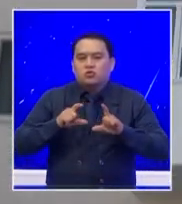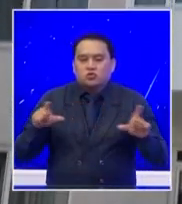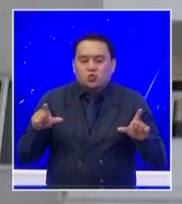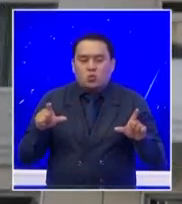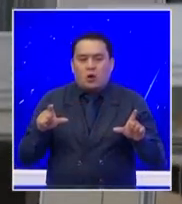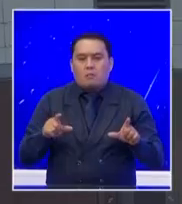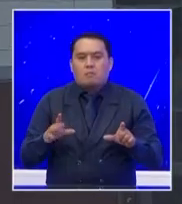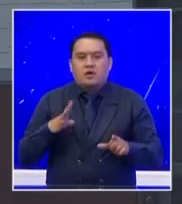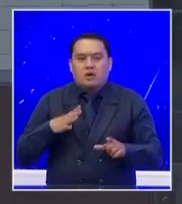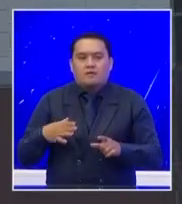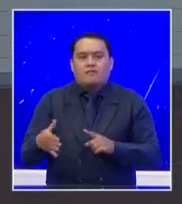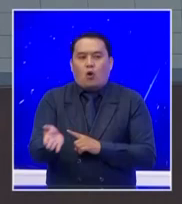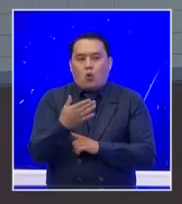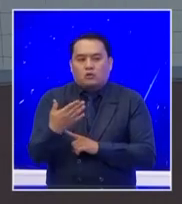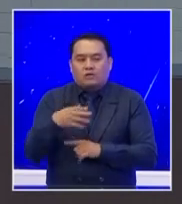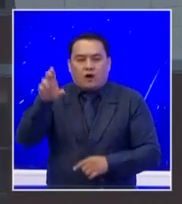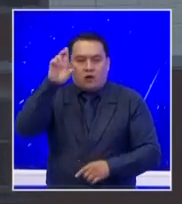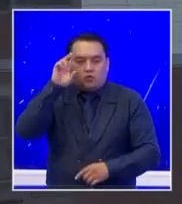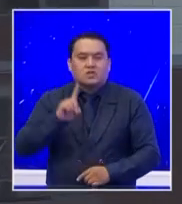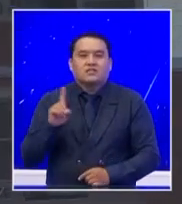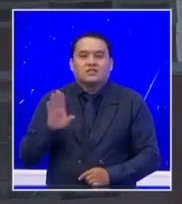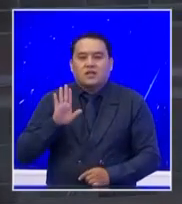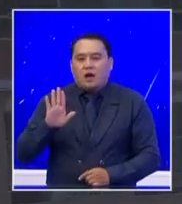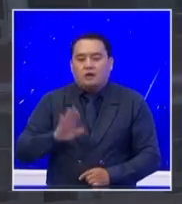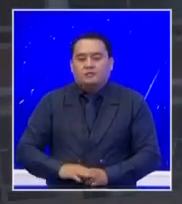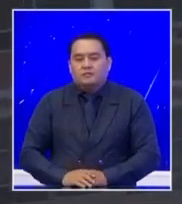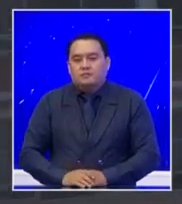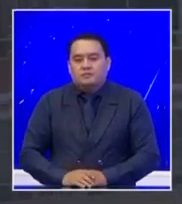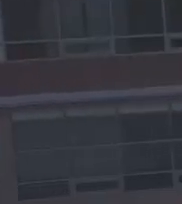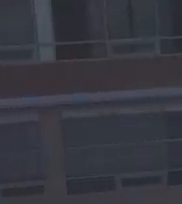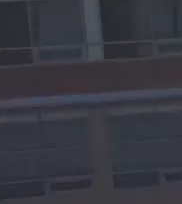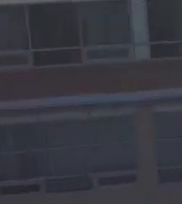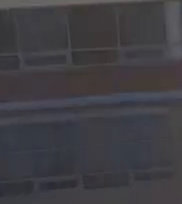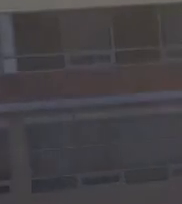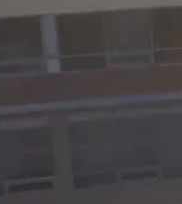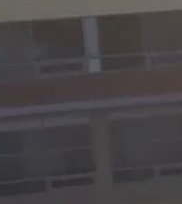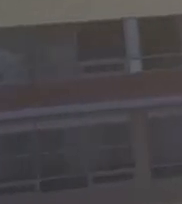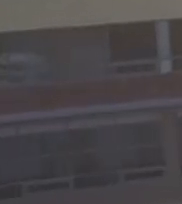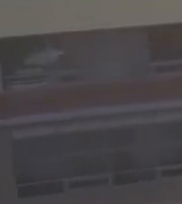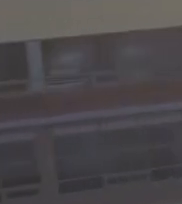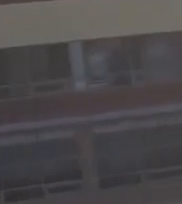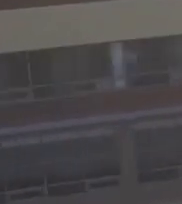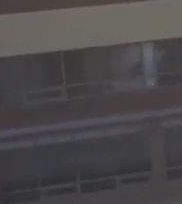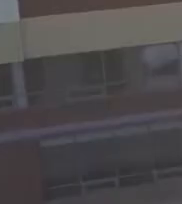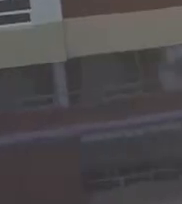центра появились полотнища государственного флага. Айнур Мейрханова, Габит Кабдрахманов, телеканал ЖЭЦУ, Талдыкурган.